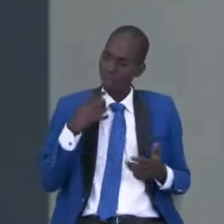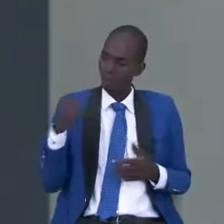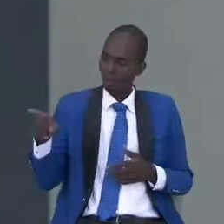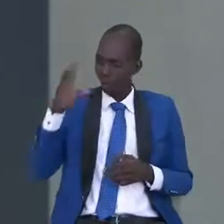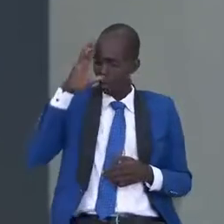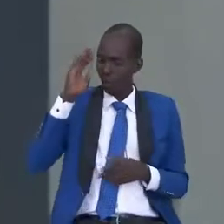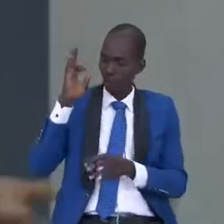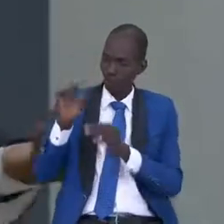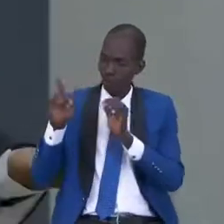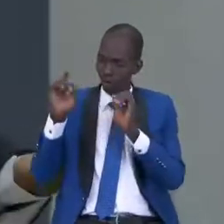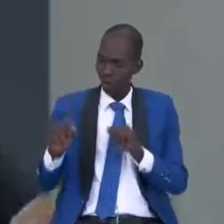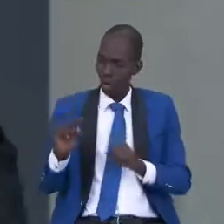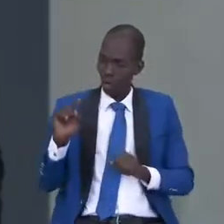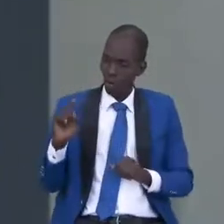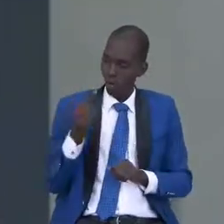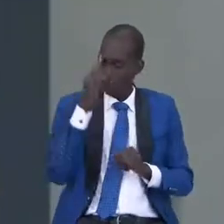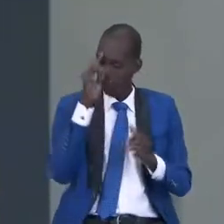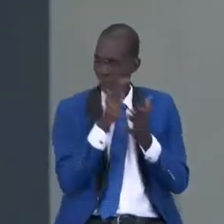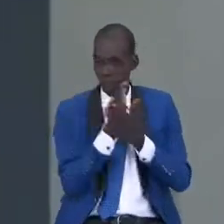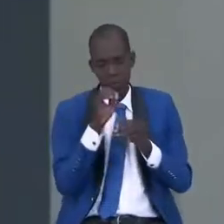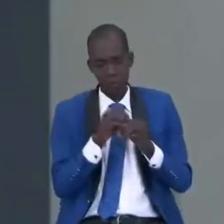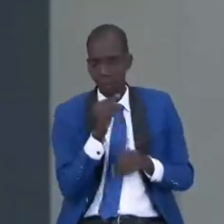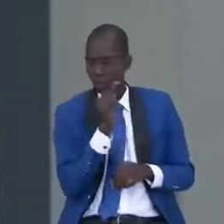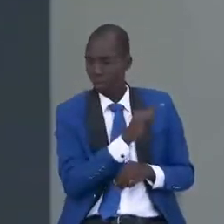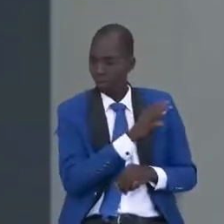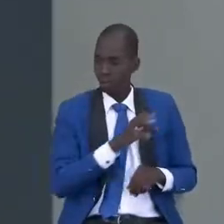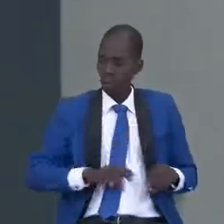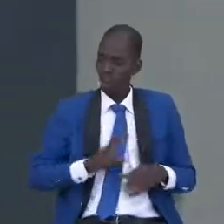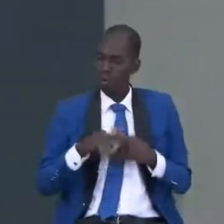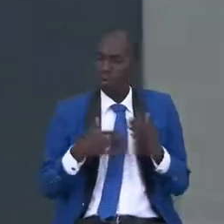croire, tout est possible.